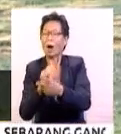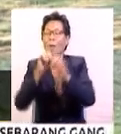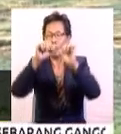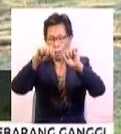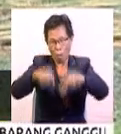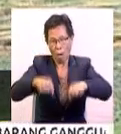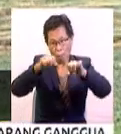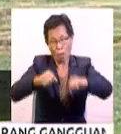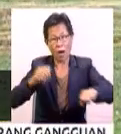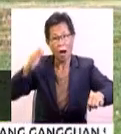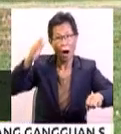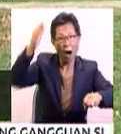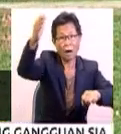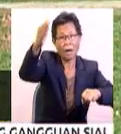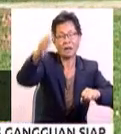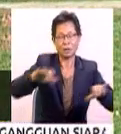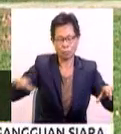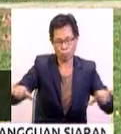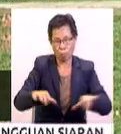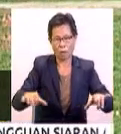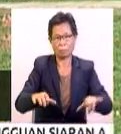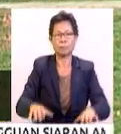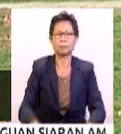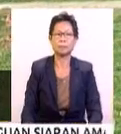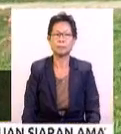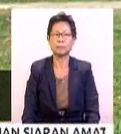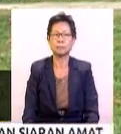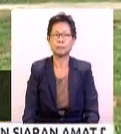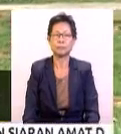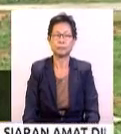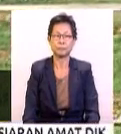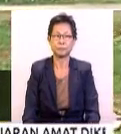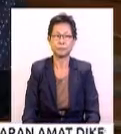berpotensi akan dilaksanakan.